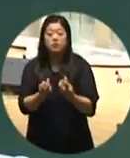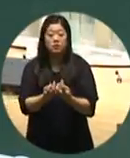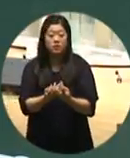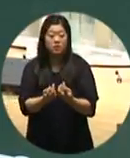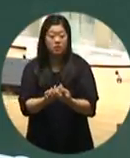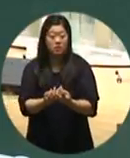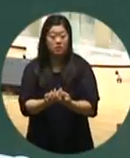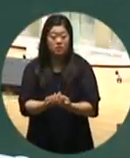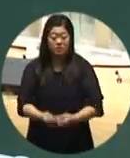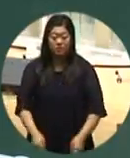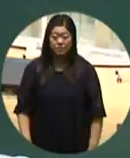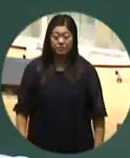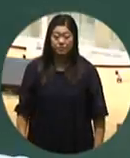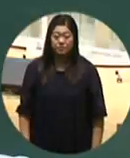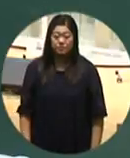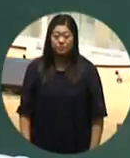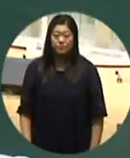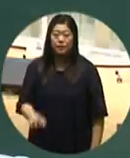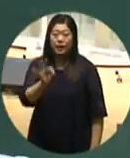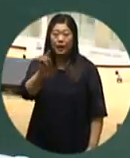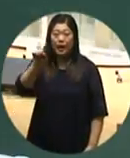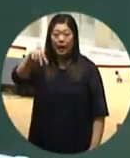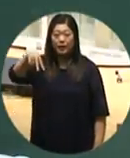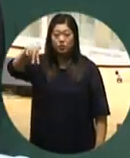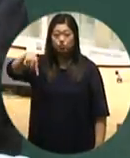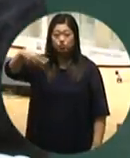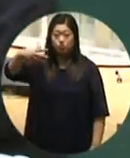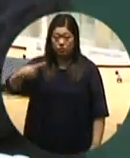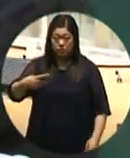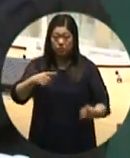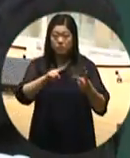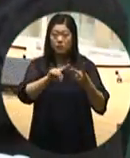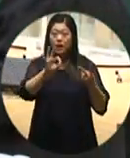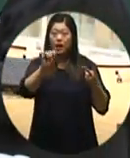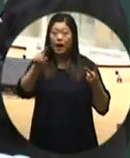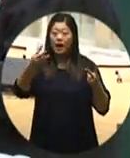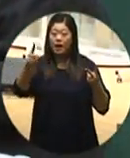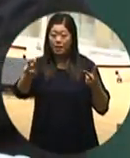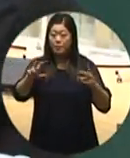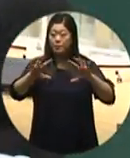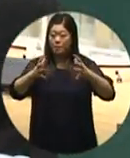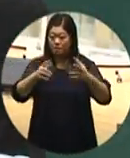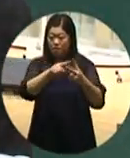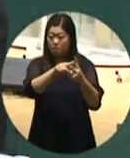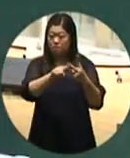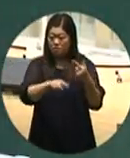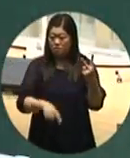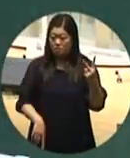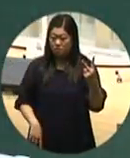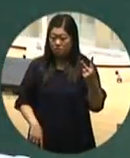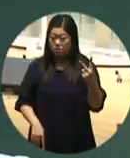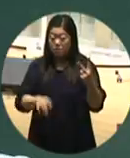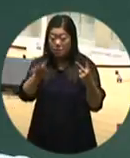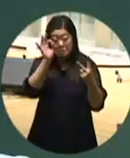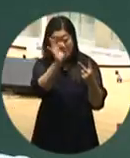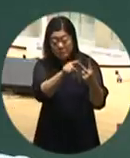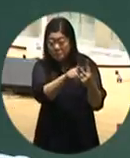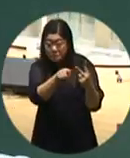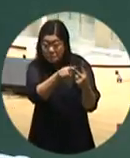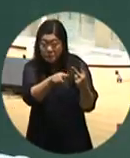Elisha? 아수르와 아람. It was Assyria and Aram. 이 특징이요. 전부